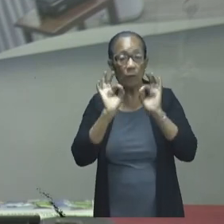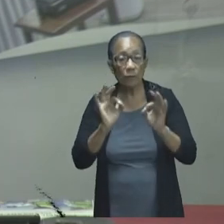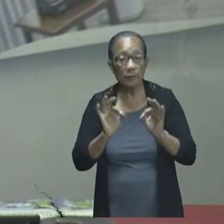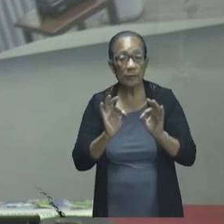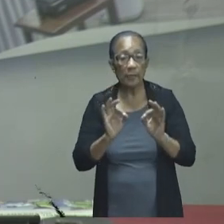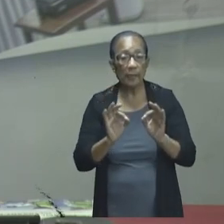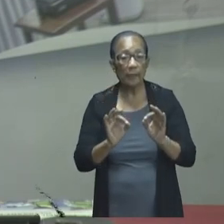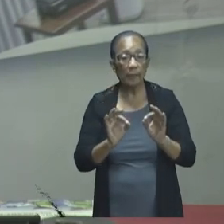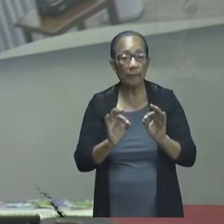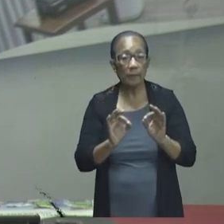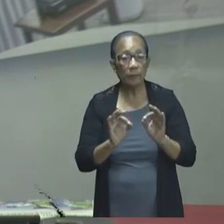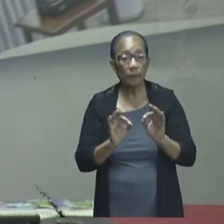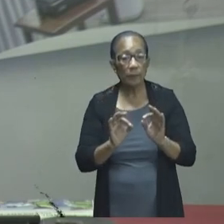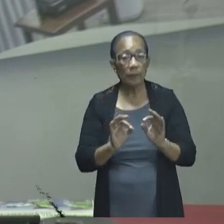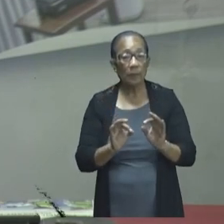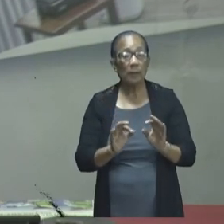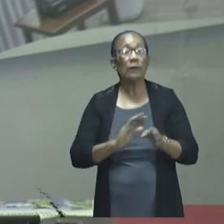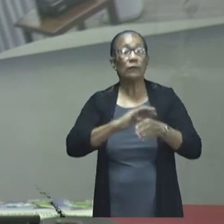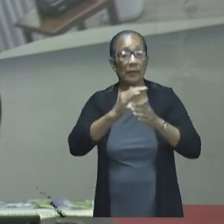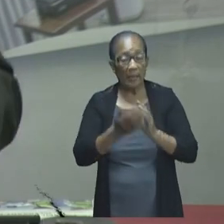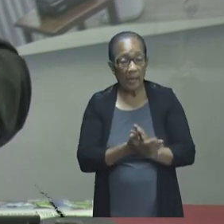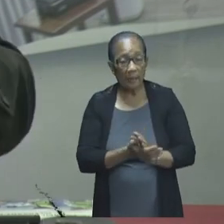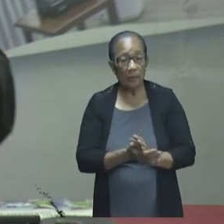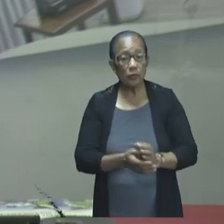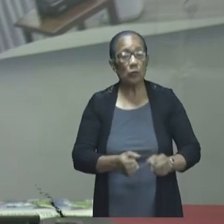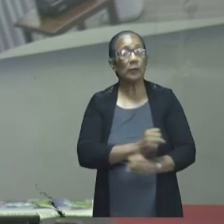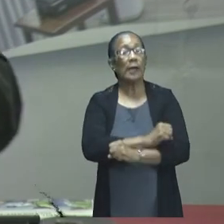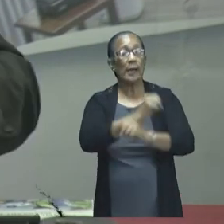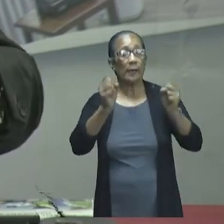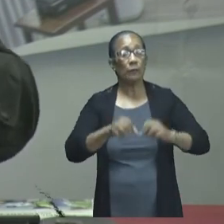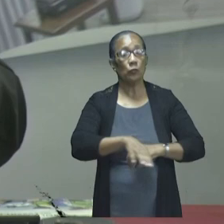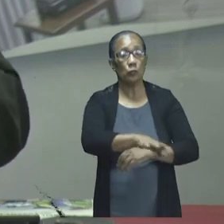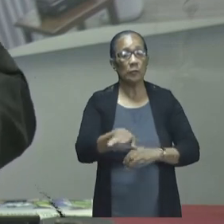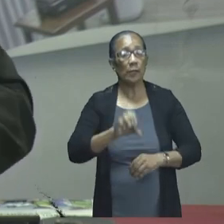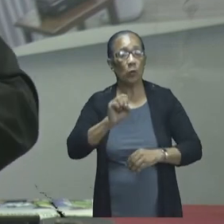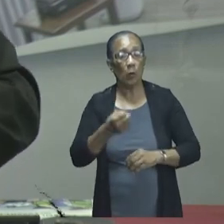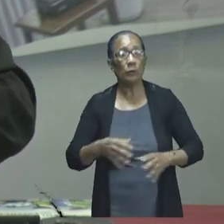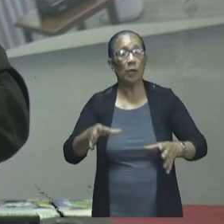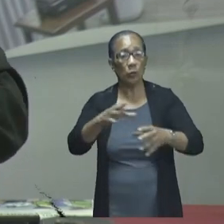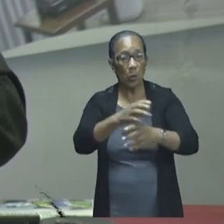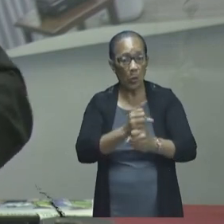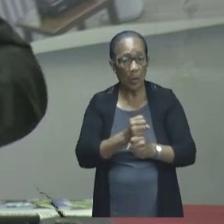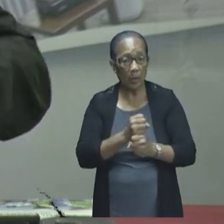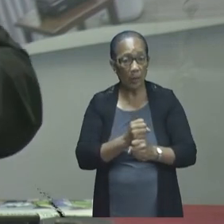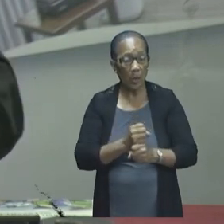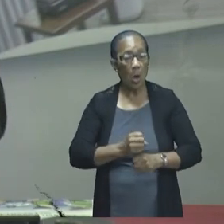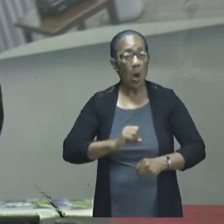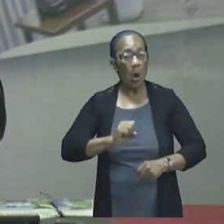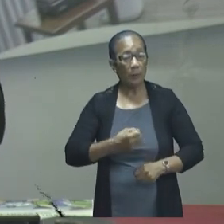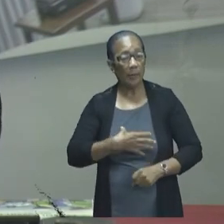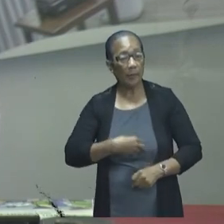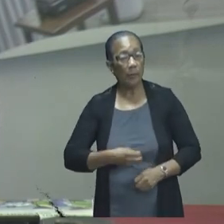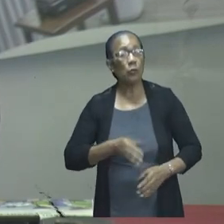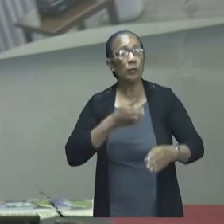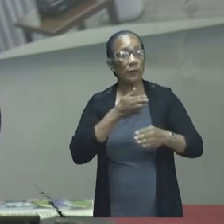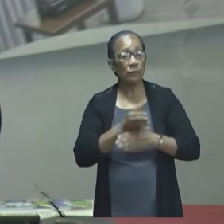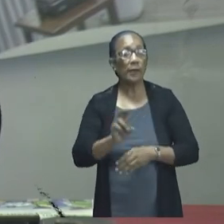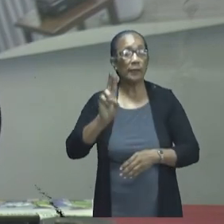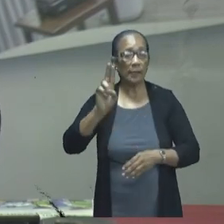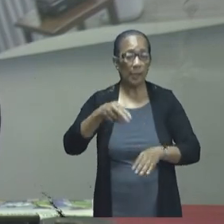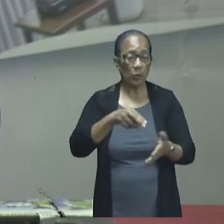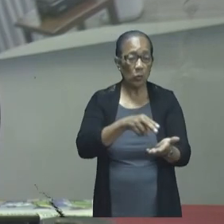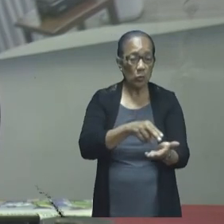is dat haar rampgebied op dat de noot toestaan om dan die hulp was zij hebben ook een stukje rechtvaardiging nodig om met die willen te komen want